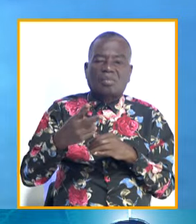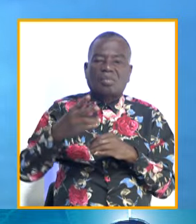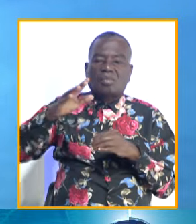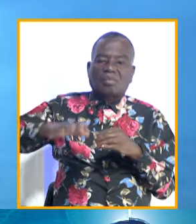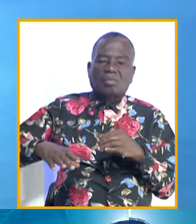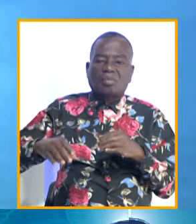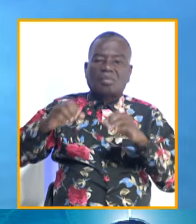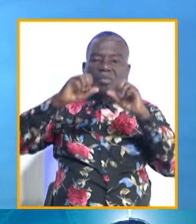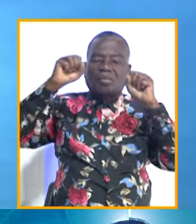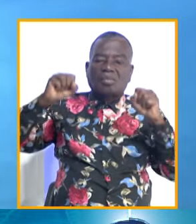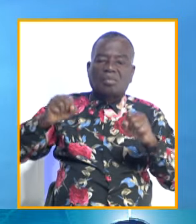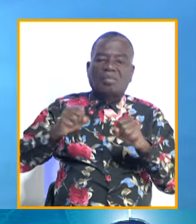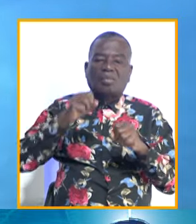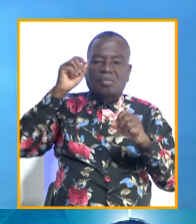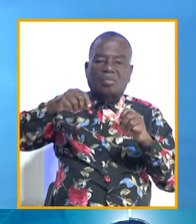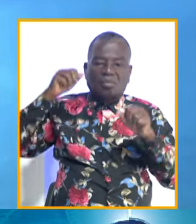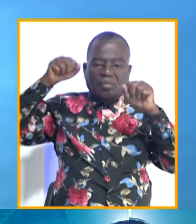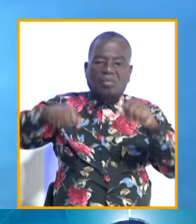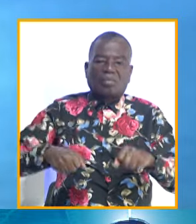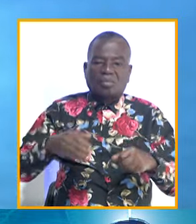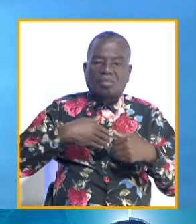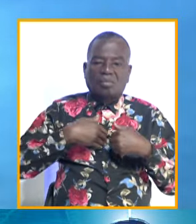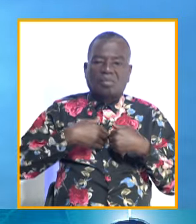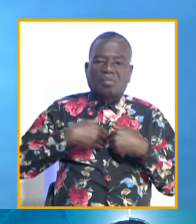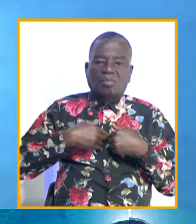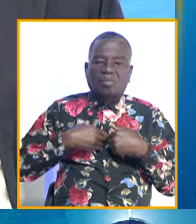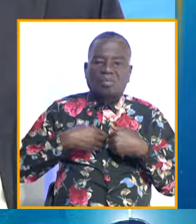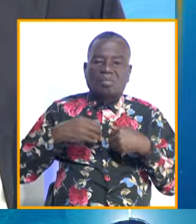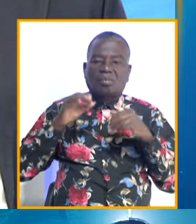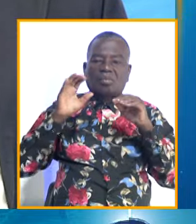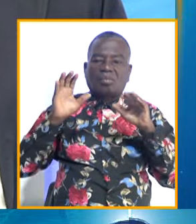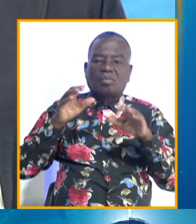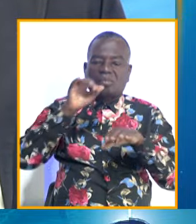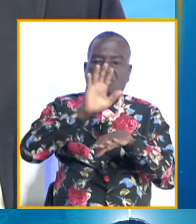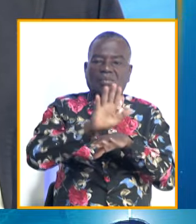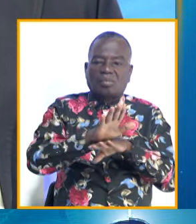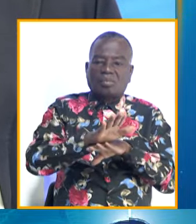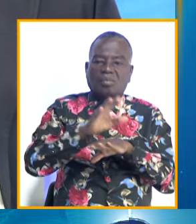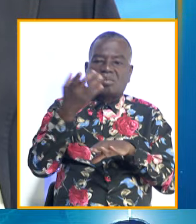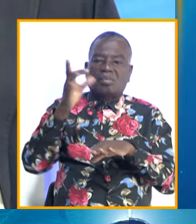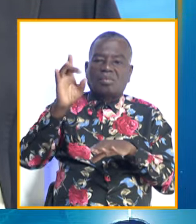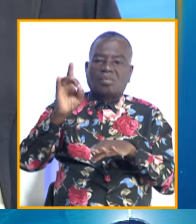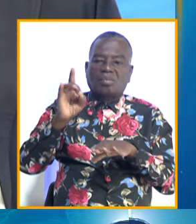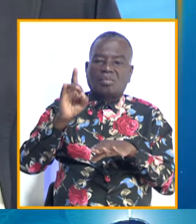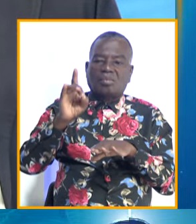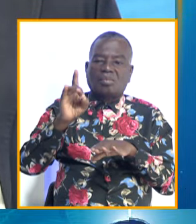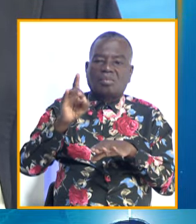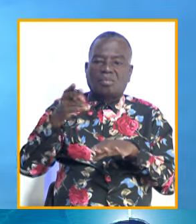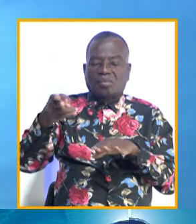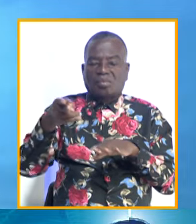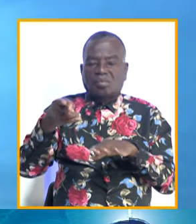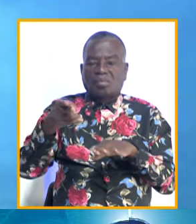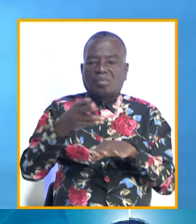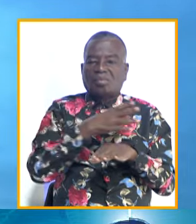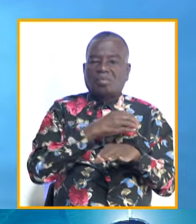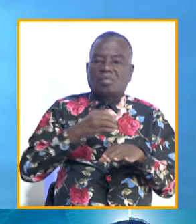entre ces deux équipes-là, on devrait pouvoir avoir donc du spectacle ce soir à partir donc de 18h du côté du stade Robert Champrou de Makouri. Et